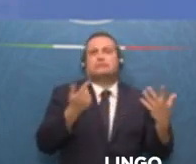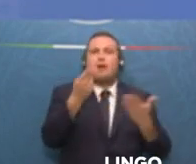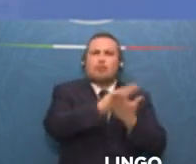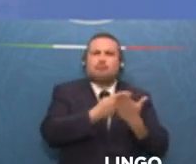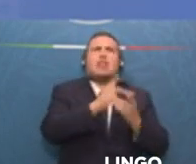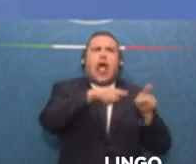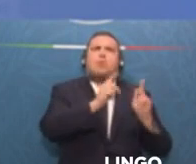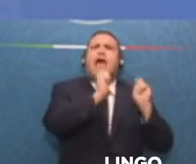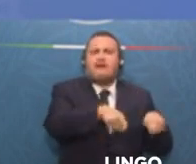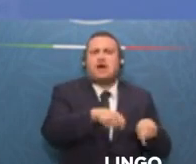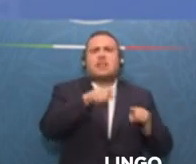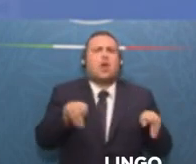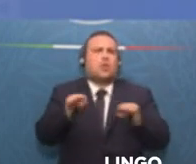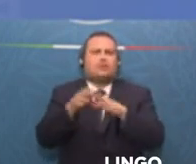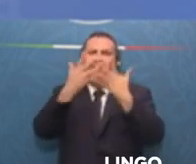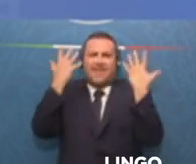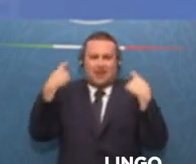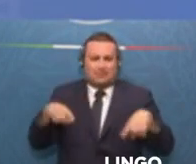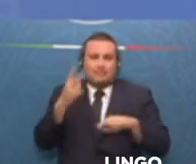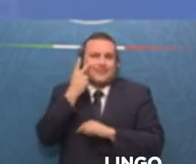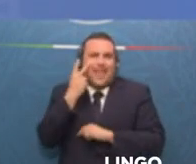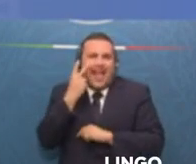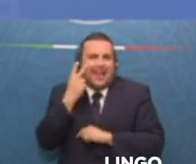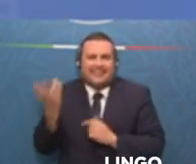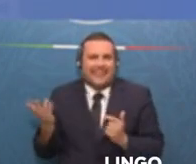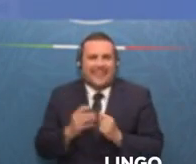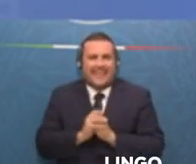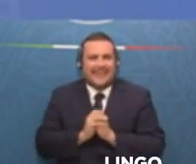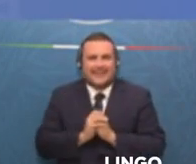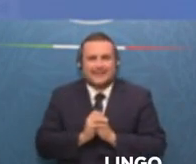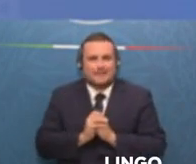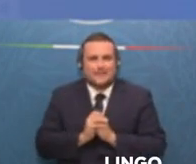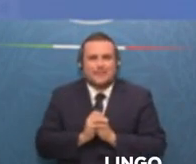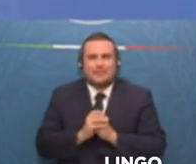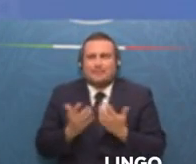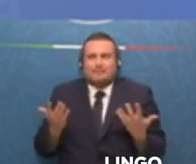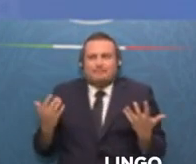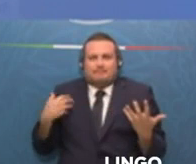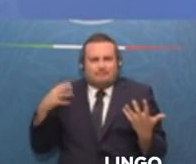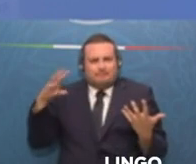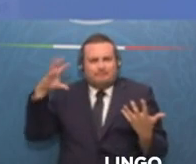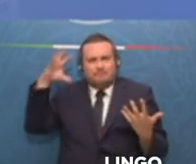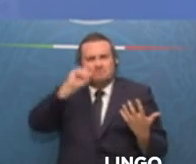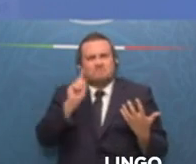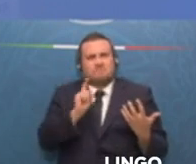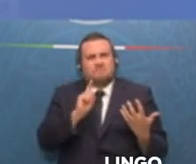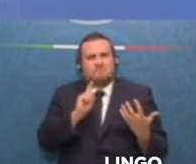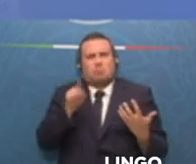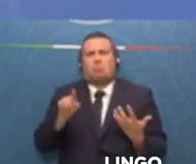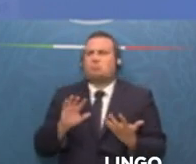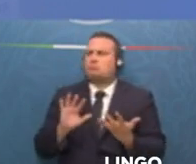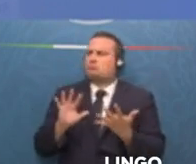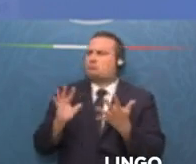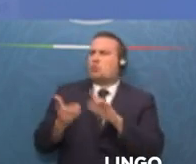avanti. Detto questo, si vede, insomma, no? non riesco a capire come possa diventare